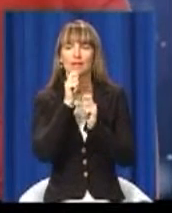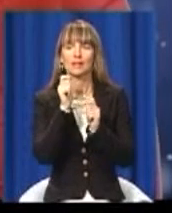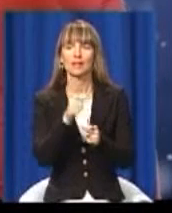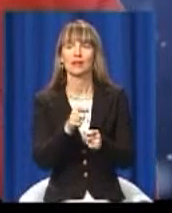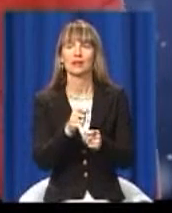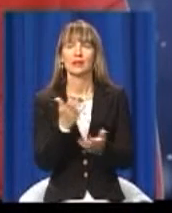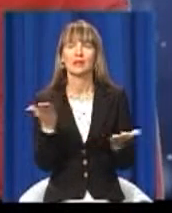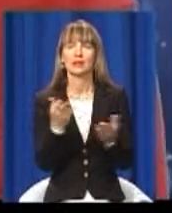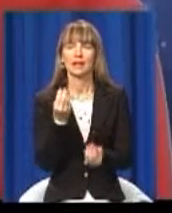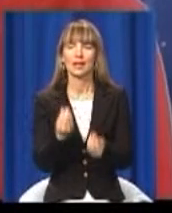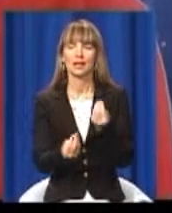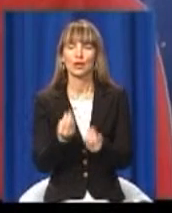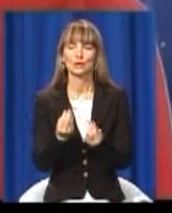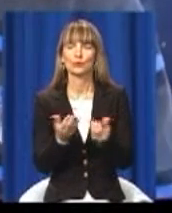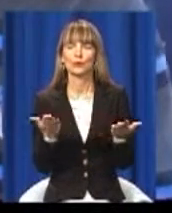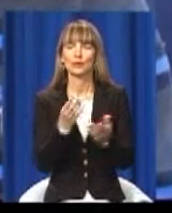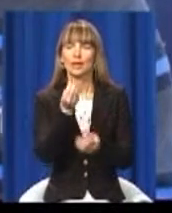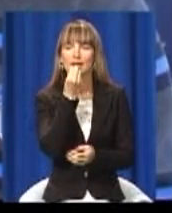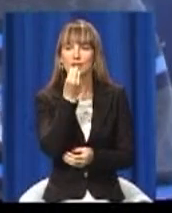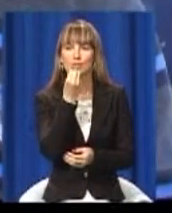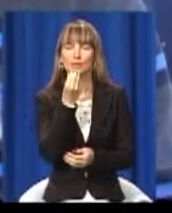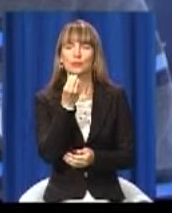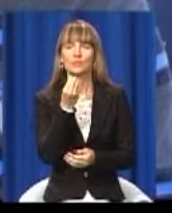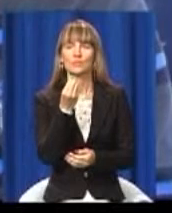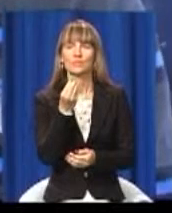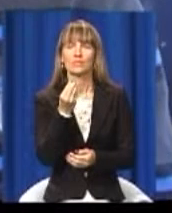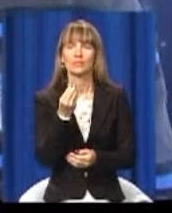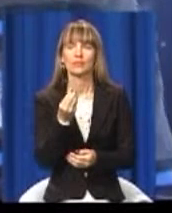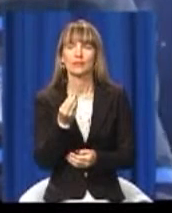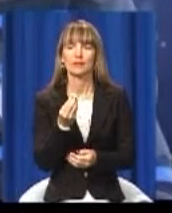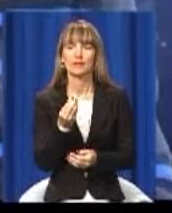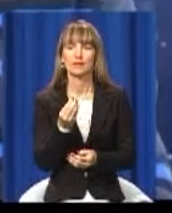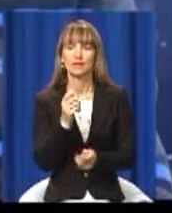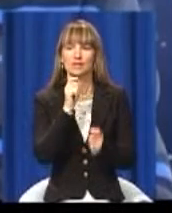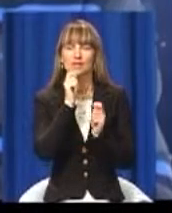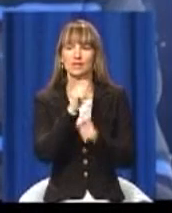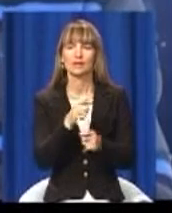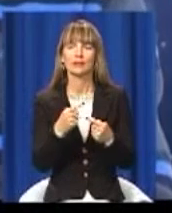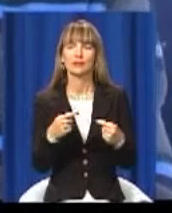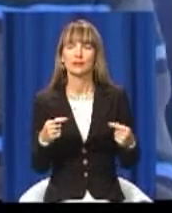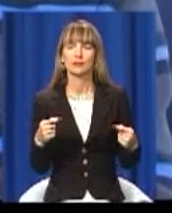какие-то игрушки, какую-то еду. Я дарю маме всякие там